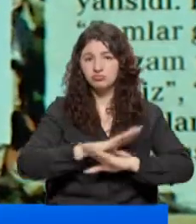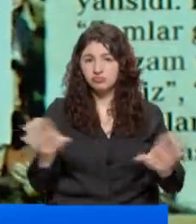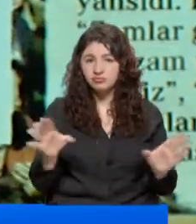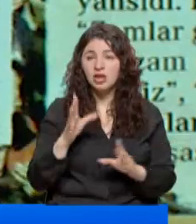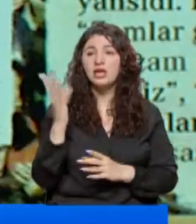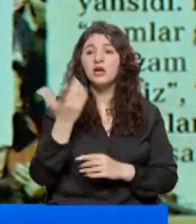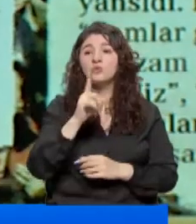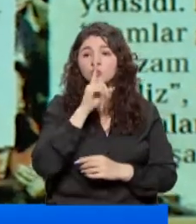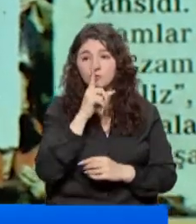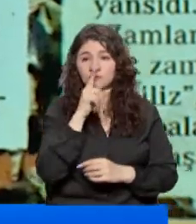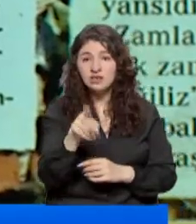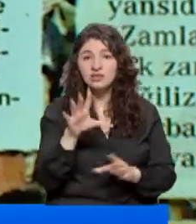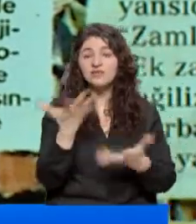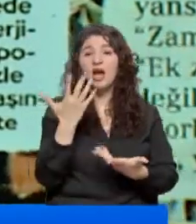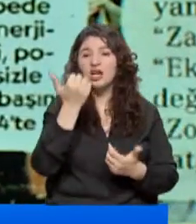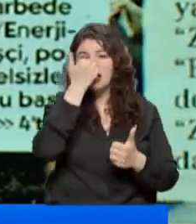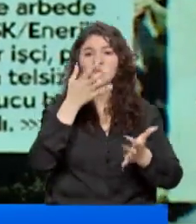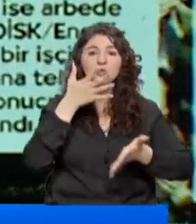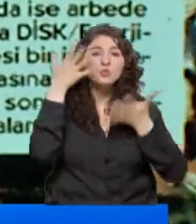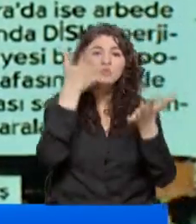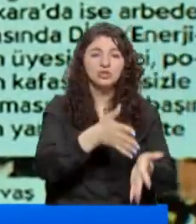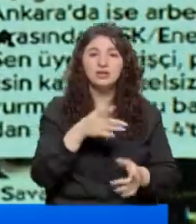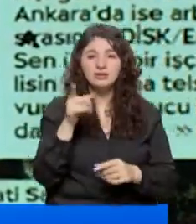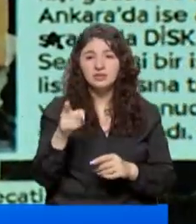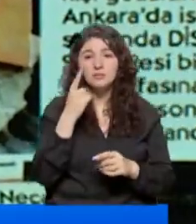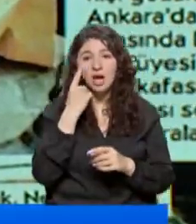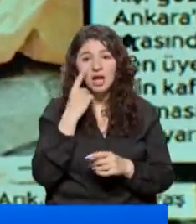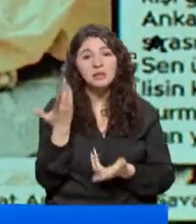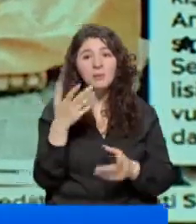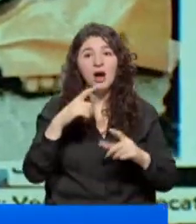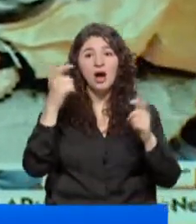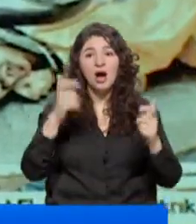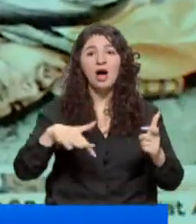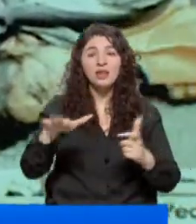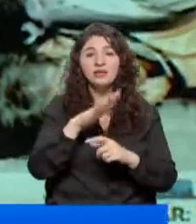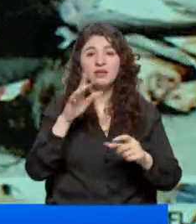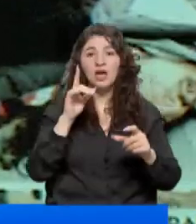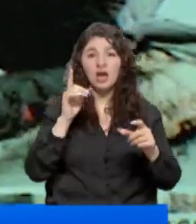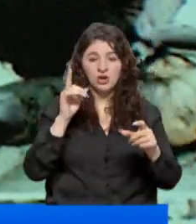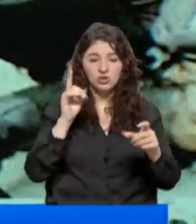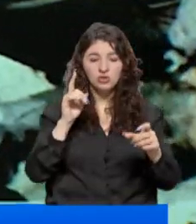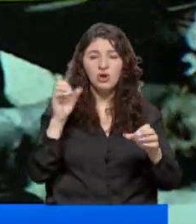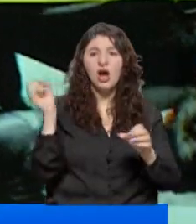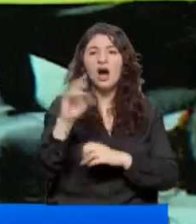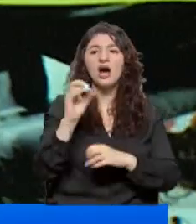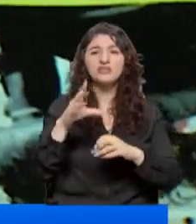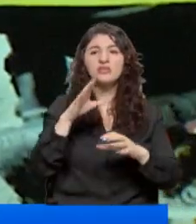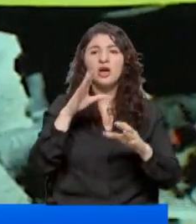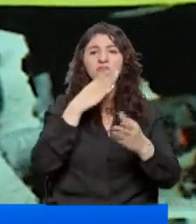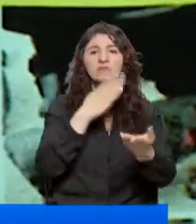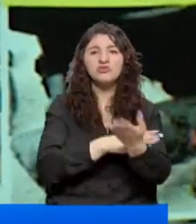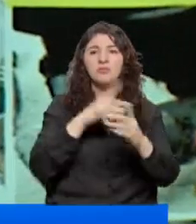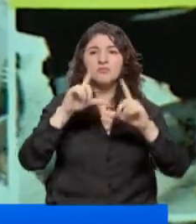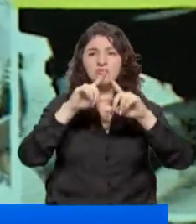alındığı ya susacaksın Ya kanka susacaksınız bakalım alana atık kartonlara yazılmış